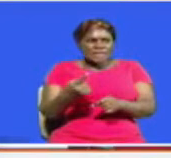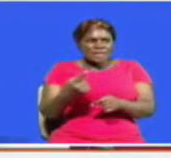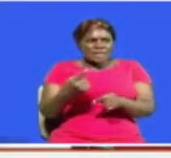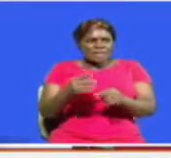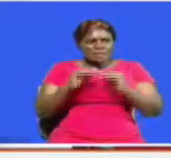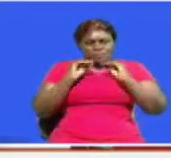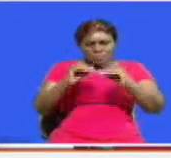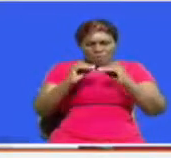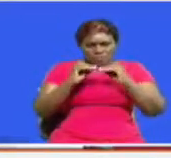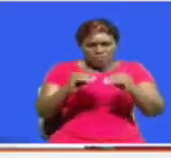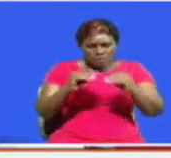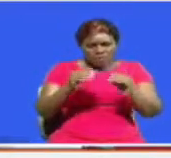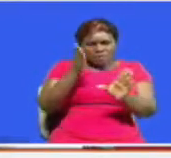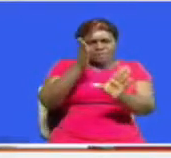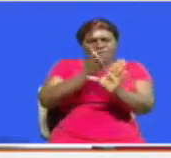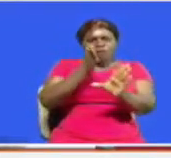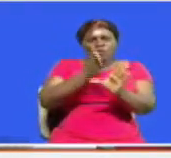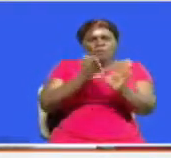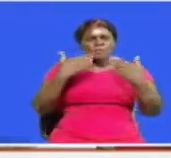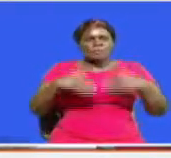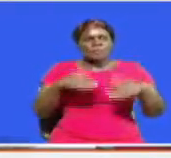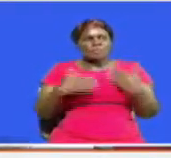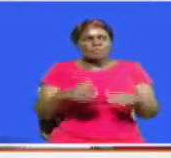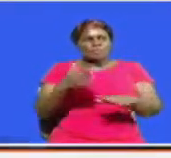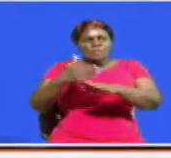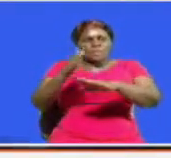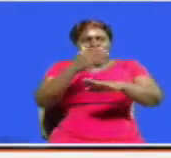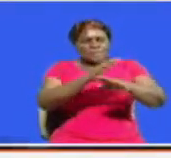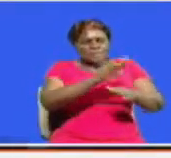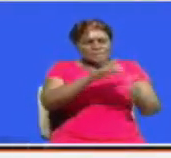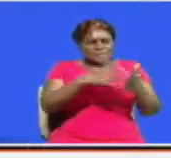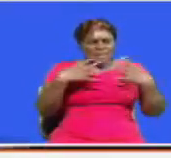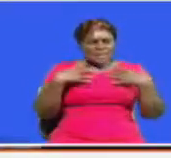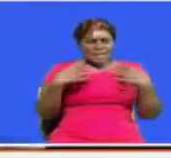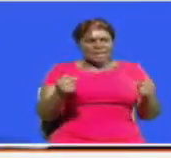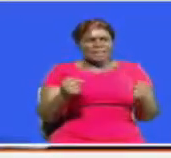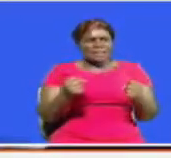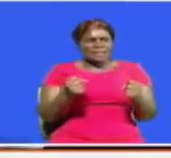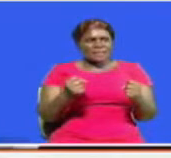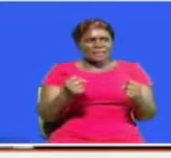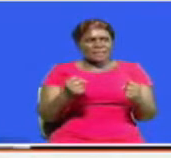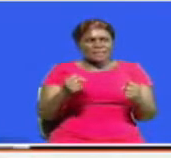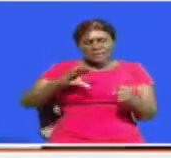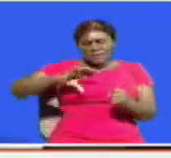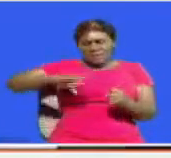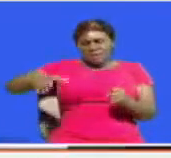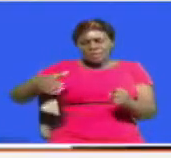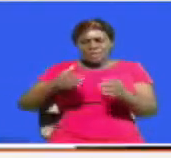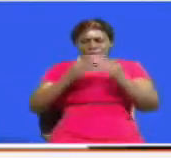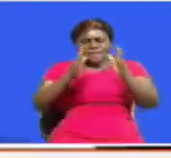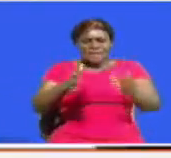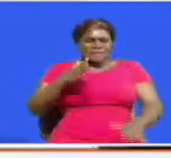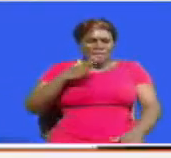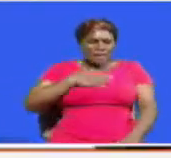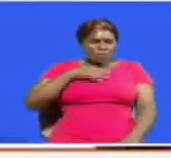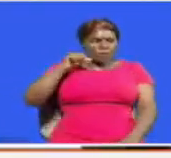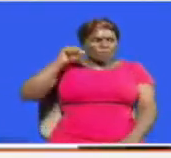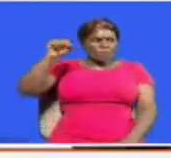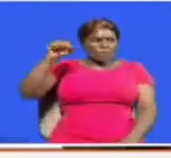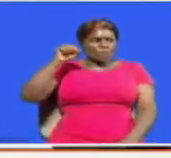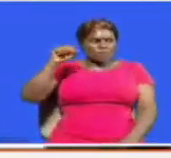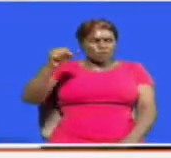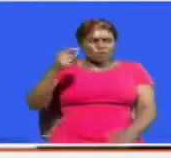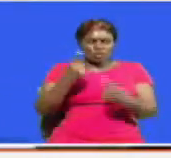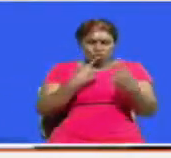imetoa mafunzo kwa wanasaikolojia watakaotumwa katika vituo vya afya kote kaunti hiyo. Viongozi wetu wa kisiasa sasa